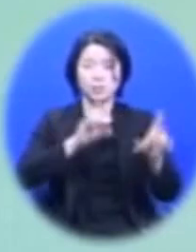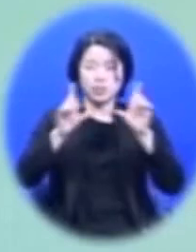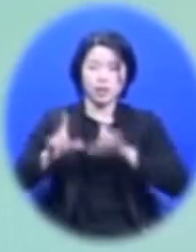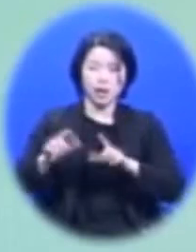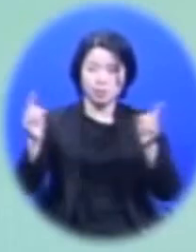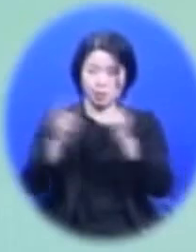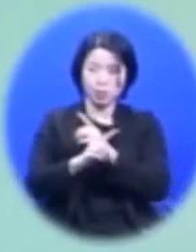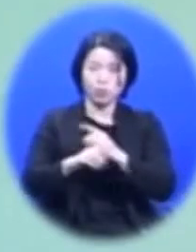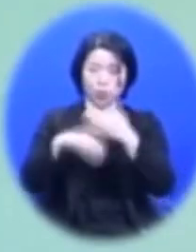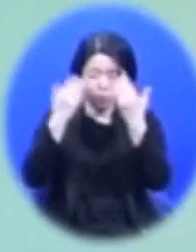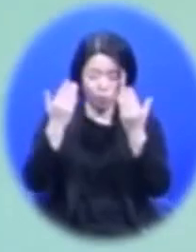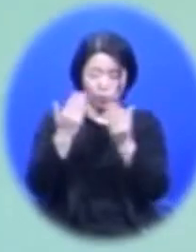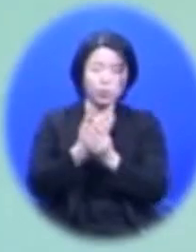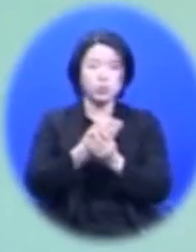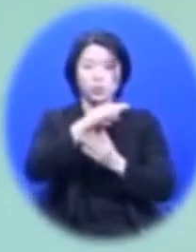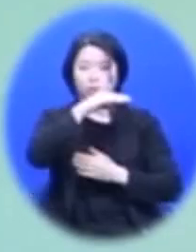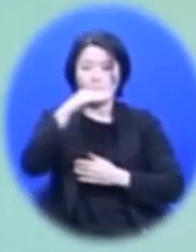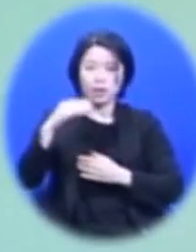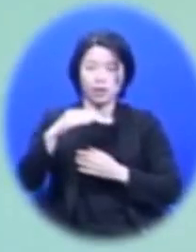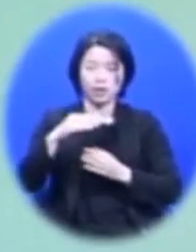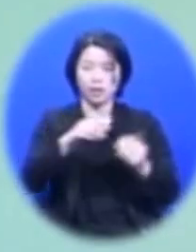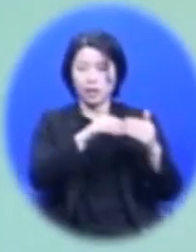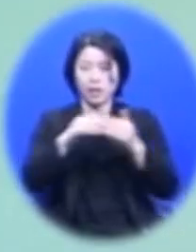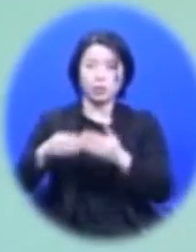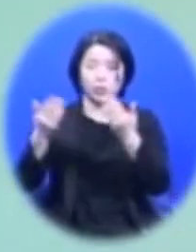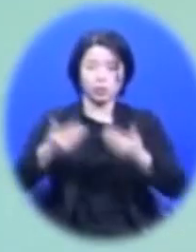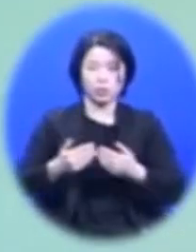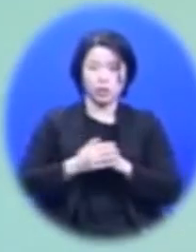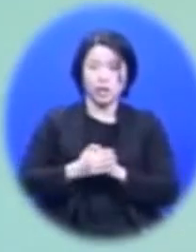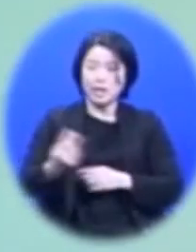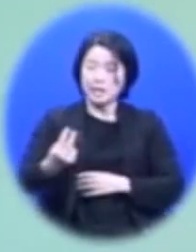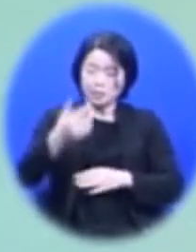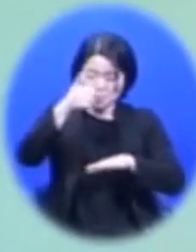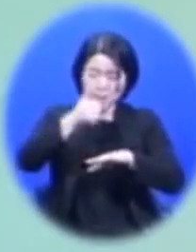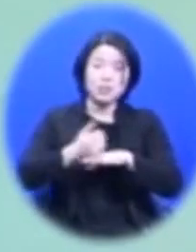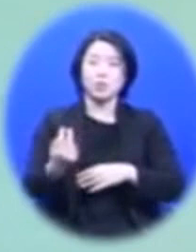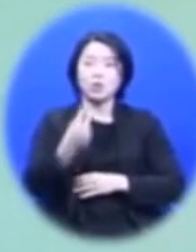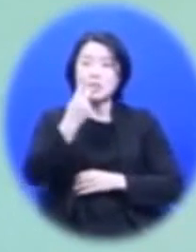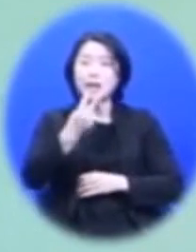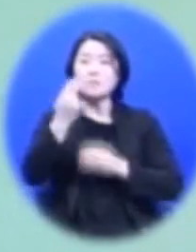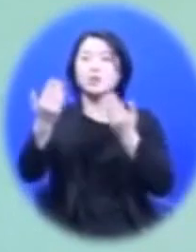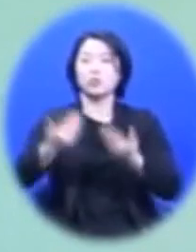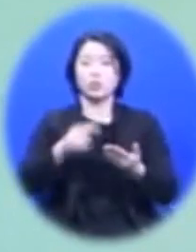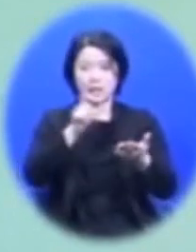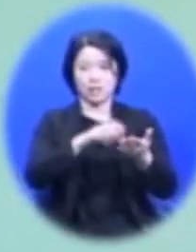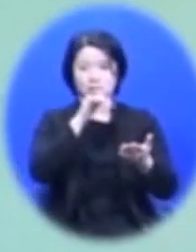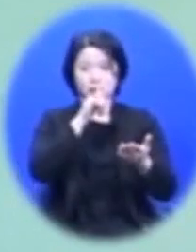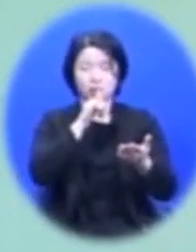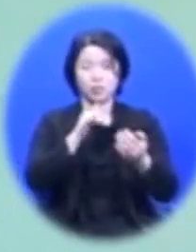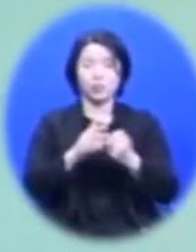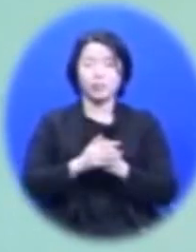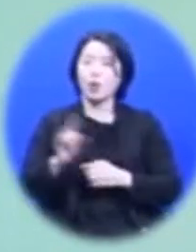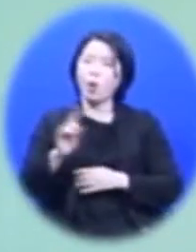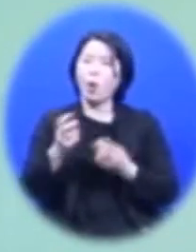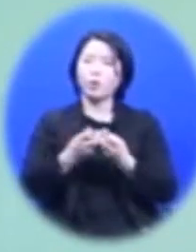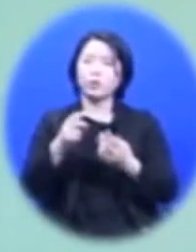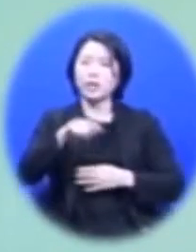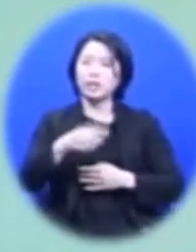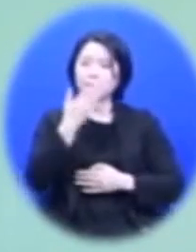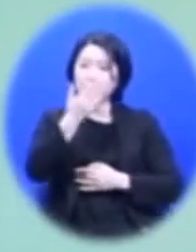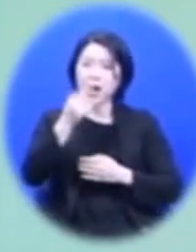삶으로 인도하세요. 16절 말씀 끝에 생명을 주시겠다고 하셨습니다. 어떻게 그렇게